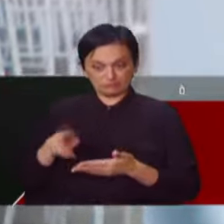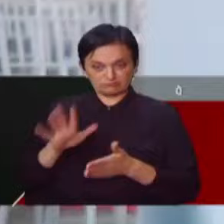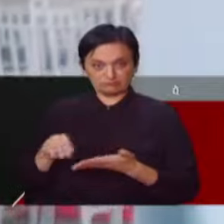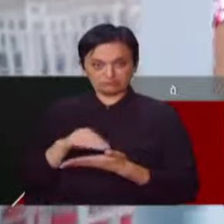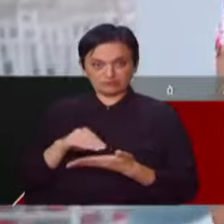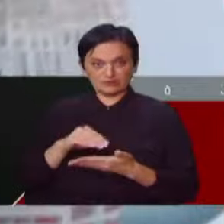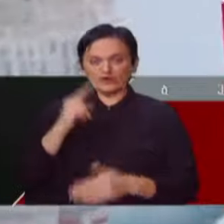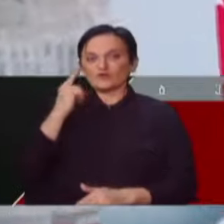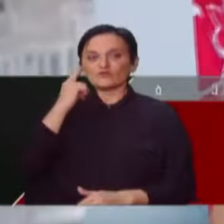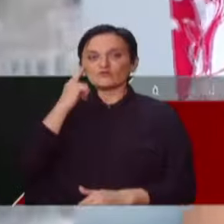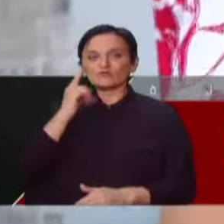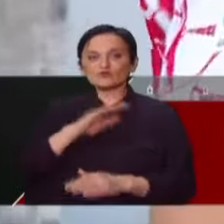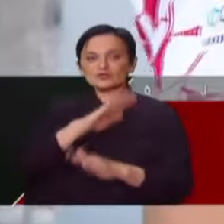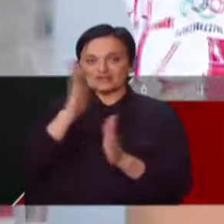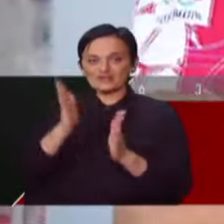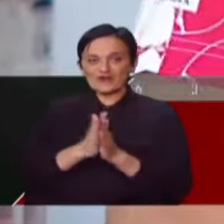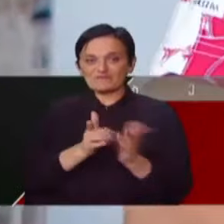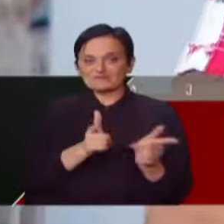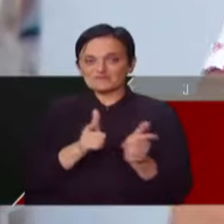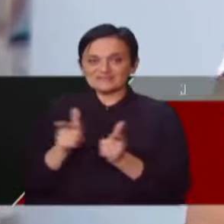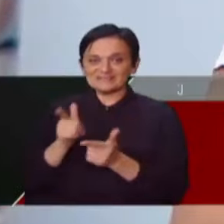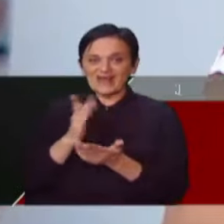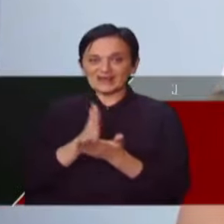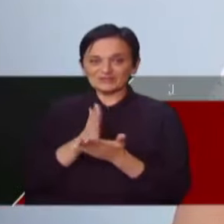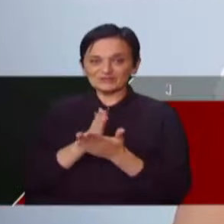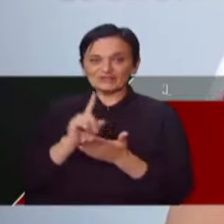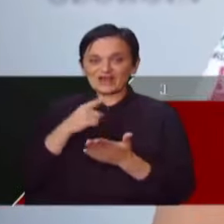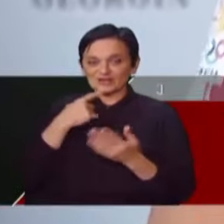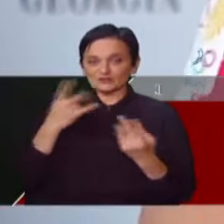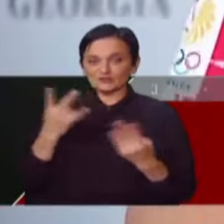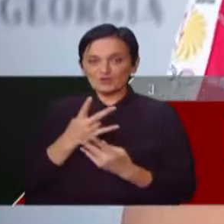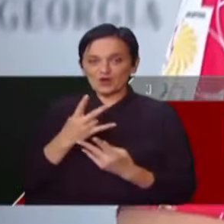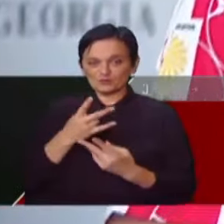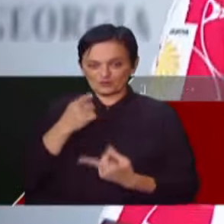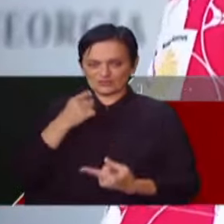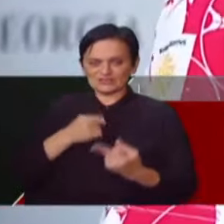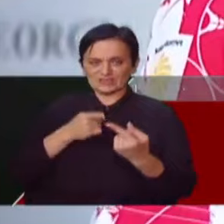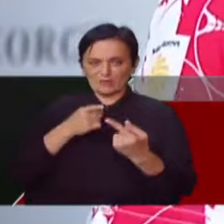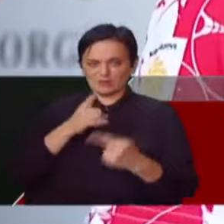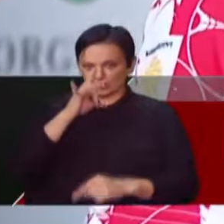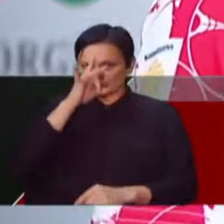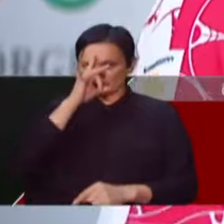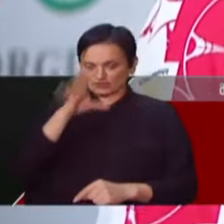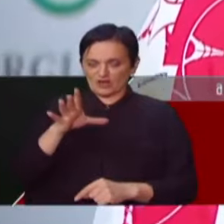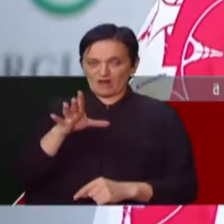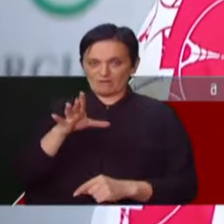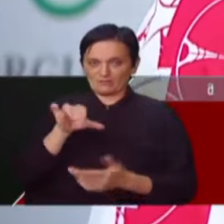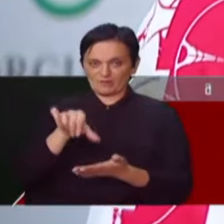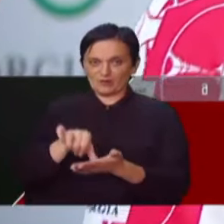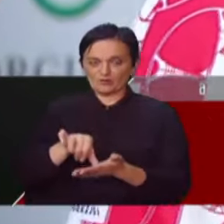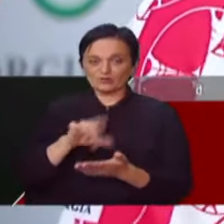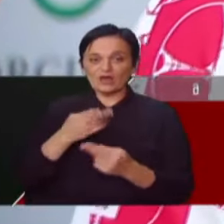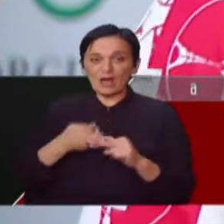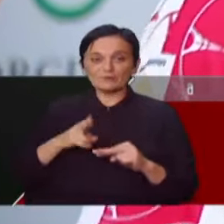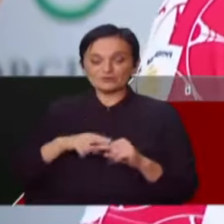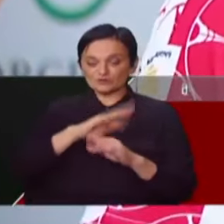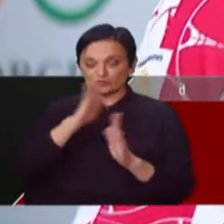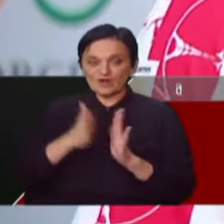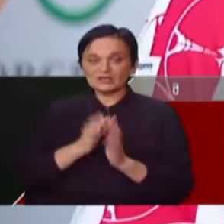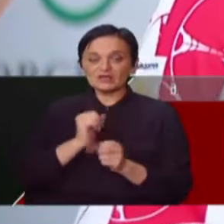რომ ყველანაირად მზადვარ, რა თქმა უნდა, საბრძოლველად ჩემპიონობისთვის ისევ, რა თქმა უნდა, და ამისთვის